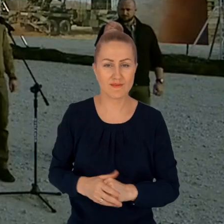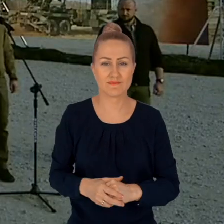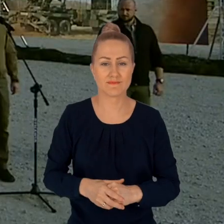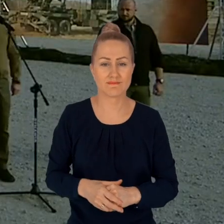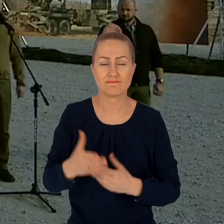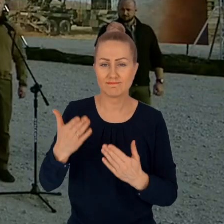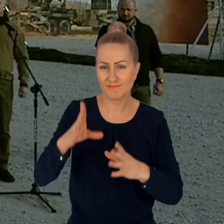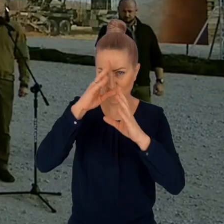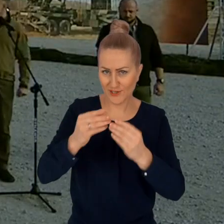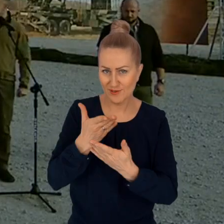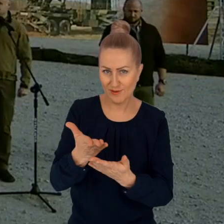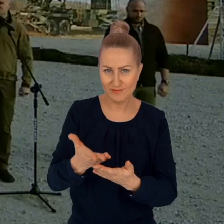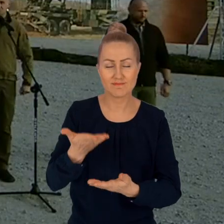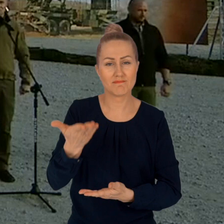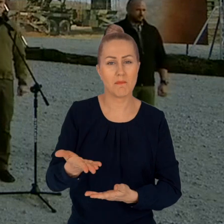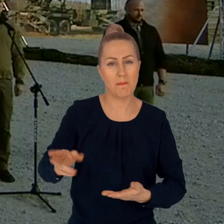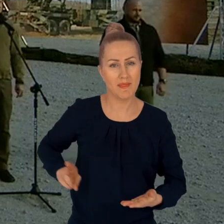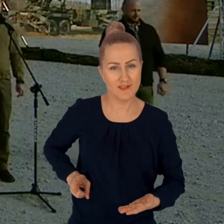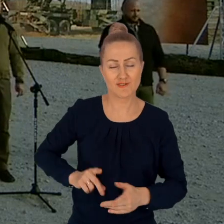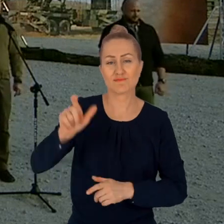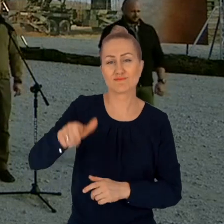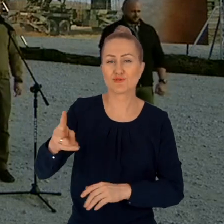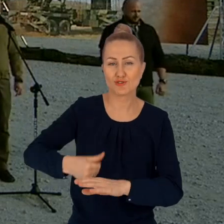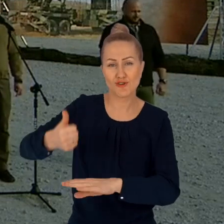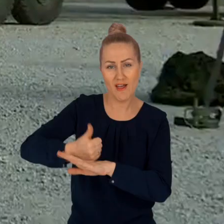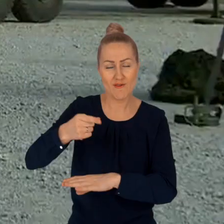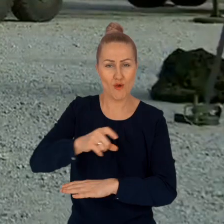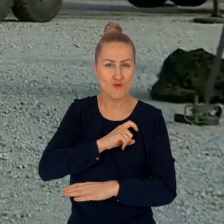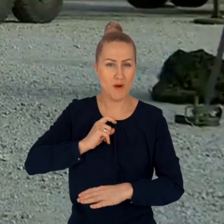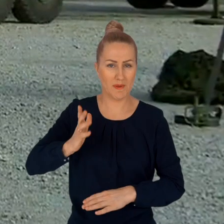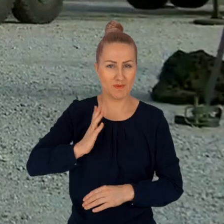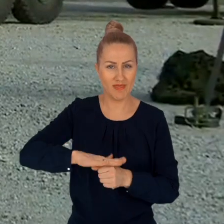szanowni panowie ministrowie, z szefem Biura Bezpieczeństwa Narodowego na czele,